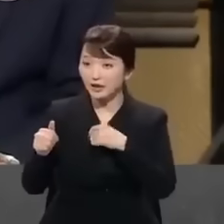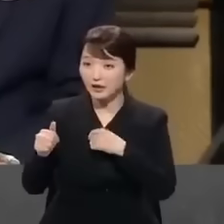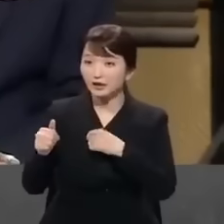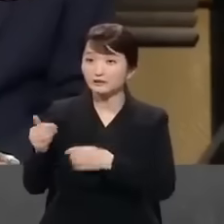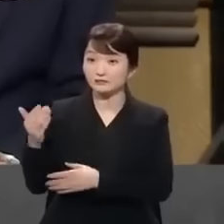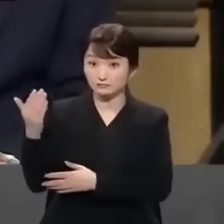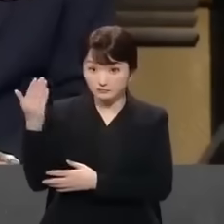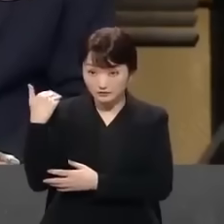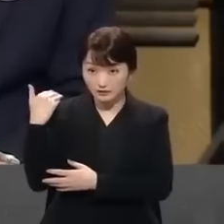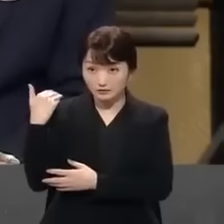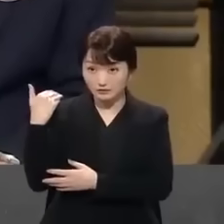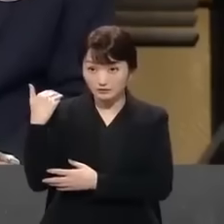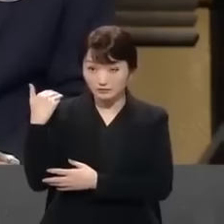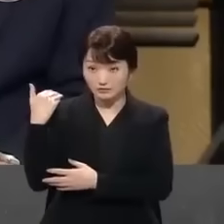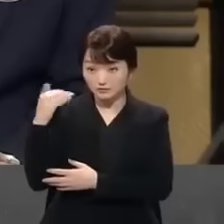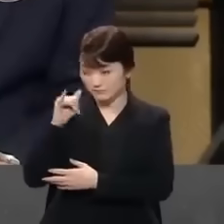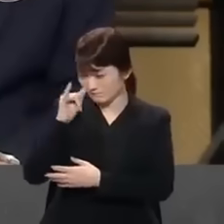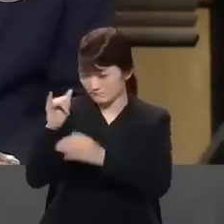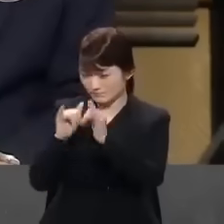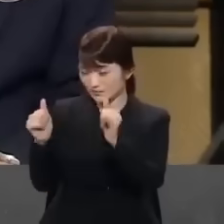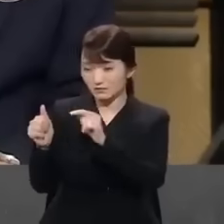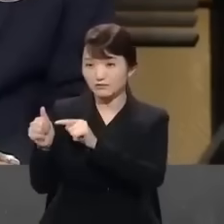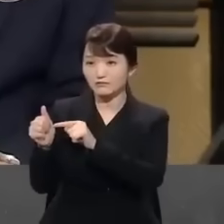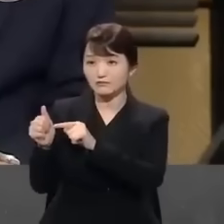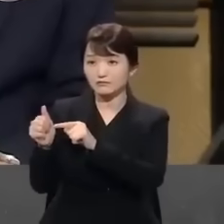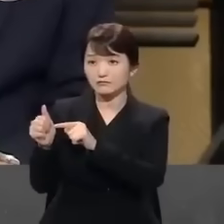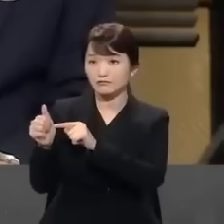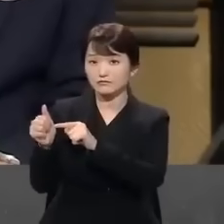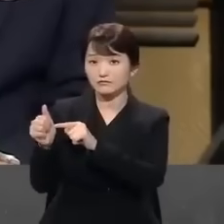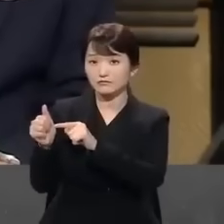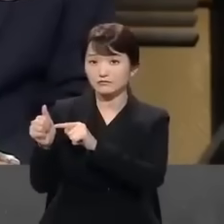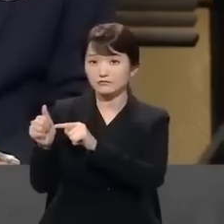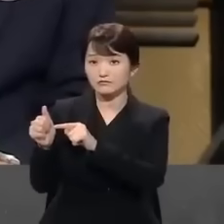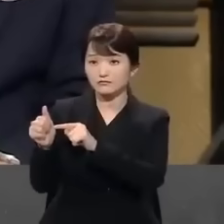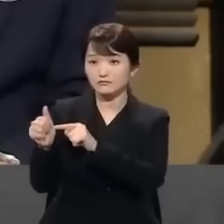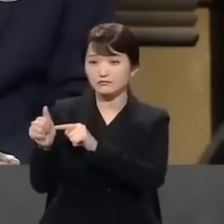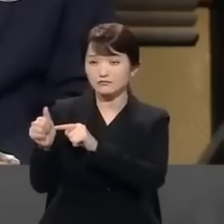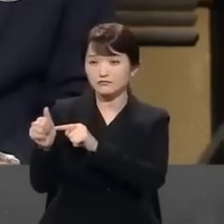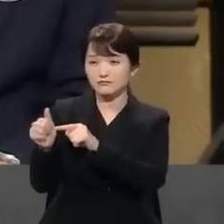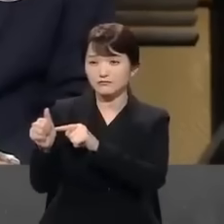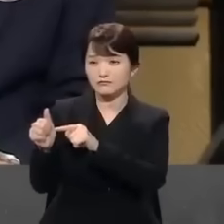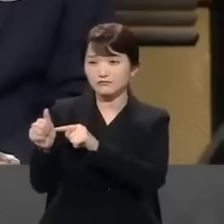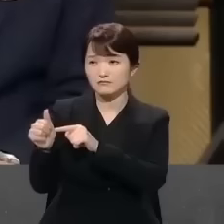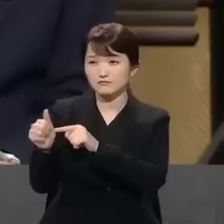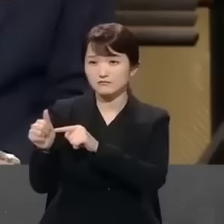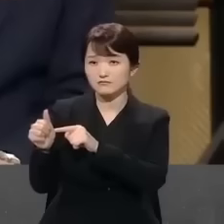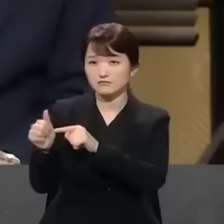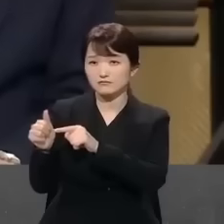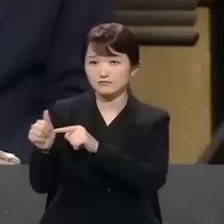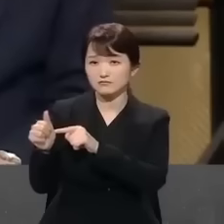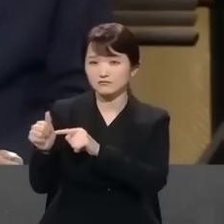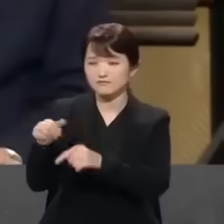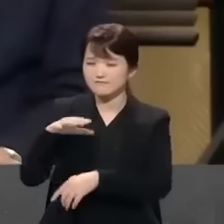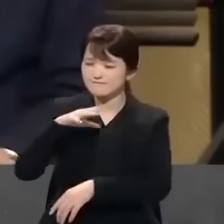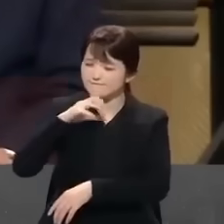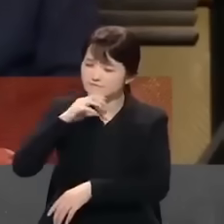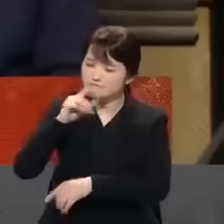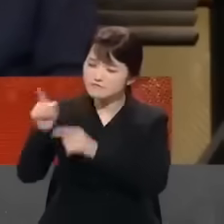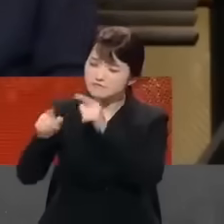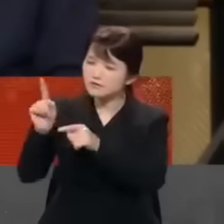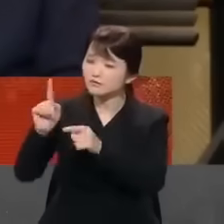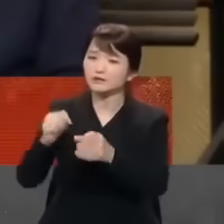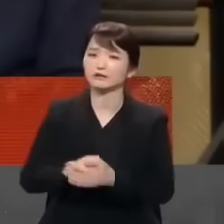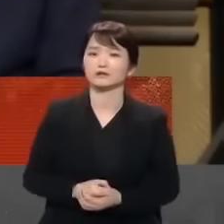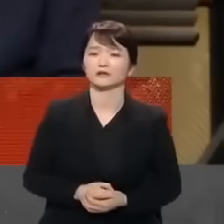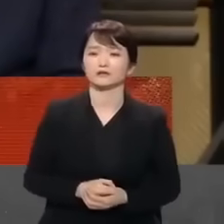전직 어 진짜 레전드 선수를 이렇게 한다는 거는 모든 걸 다 걸고 해야 되는 거잖아요 우리 아이들 진짜